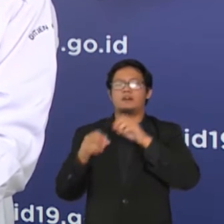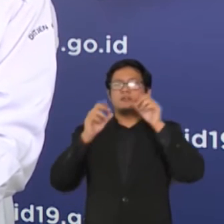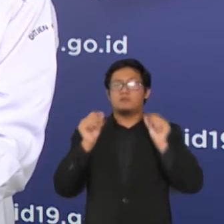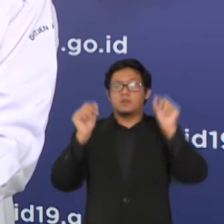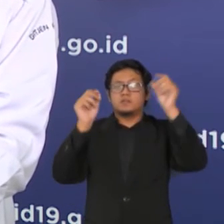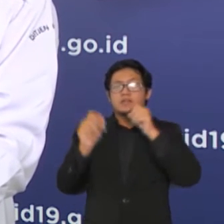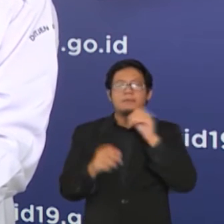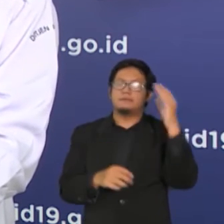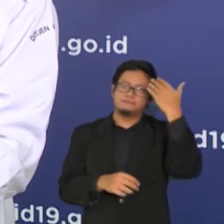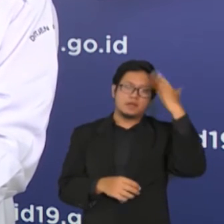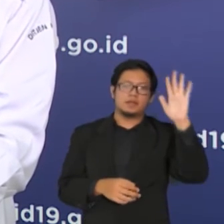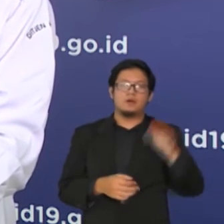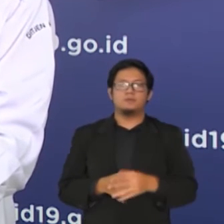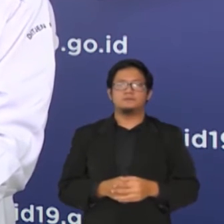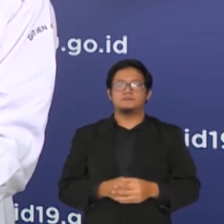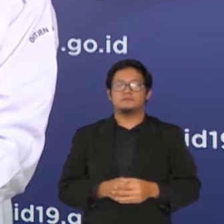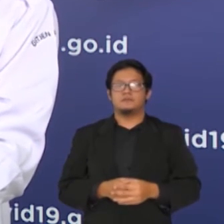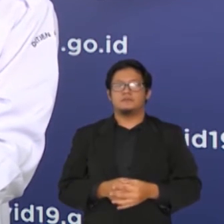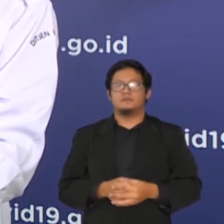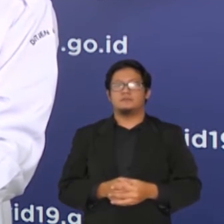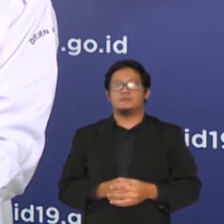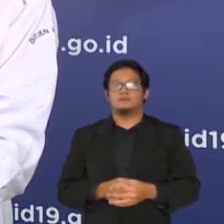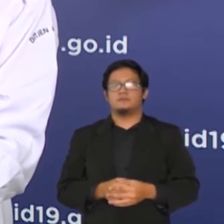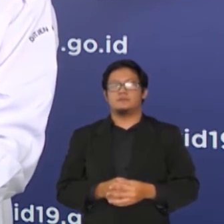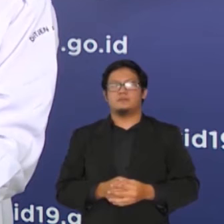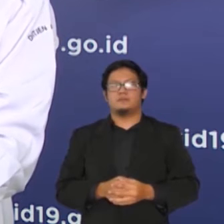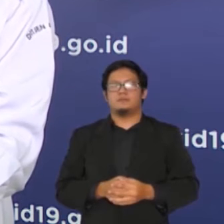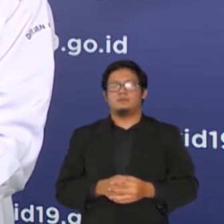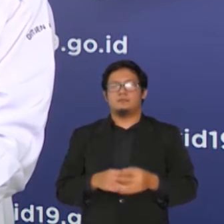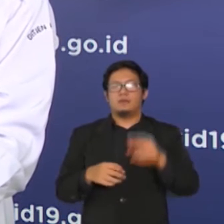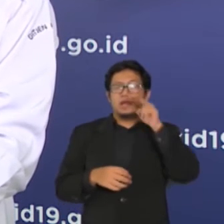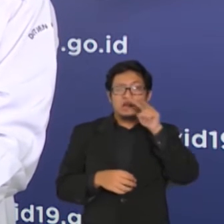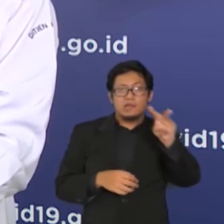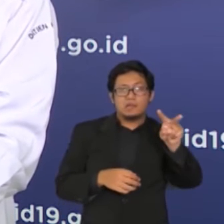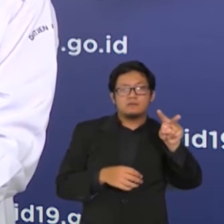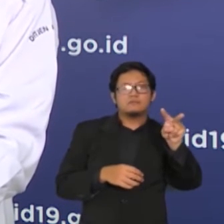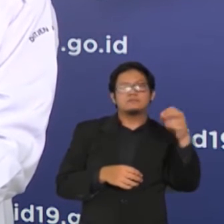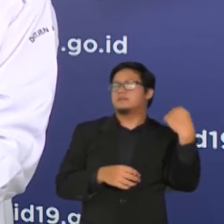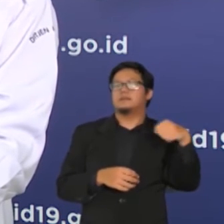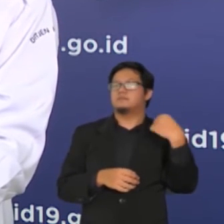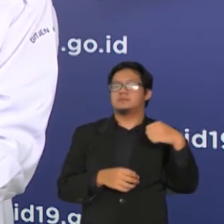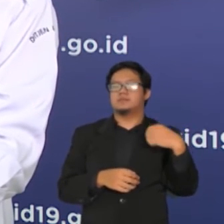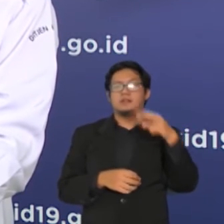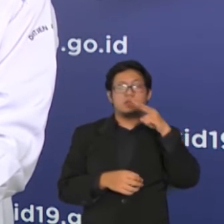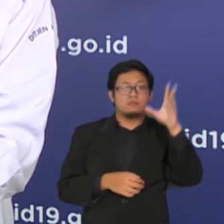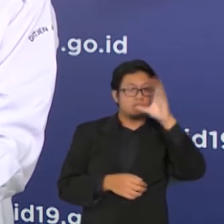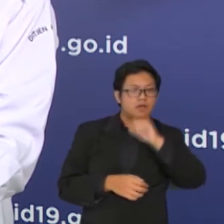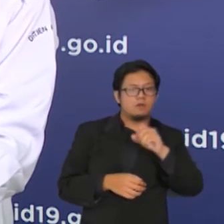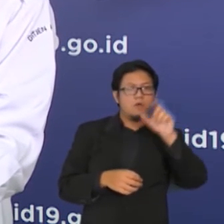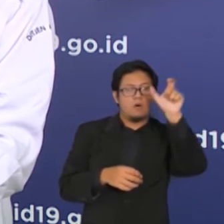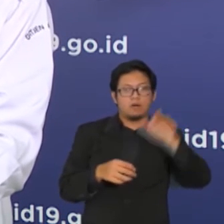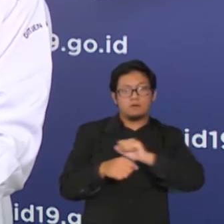yang tidak bisa Kita bedakan dengan mata biasa Oleh karena itu jangan bepergian